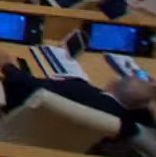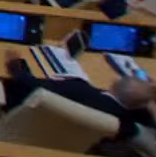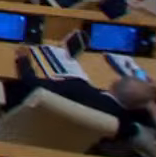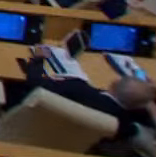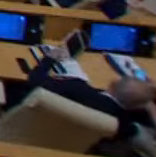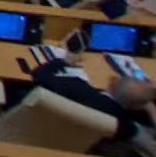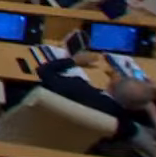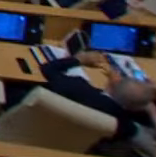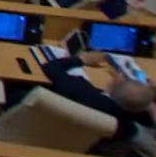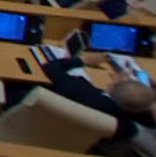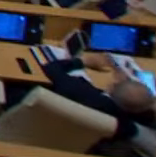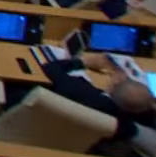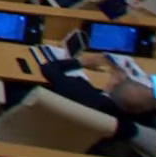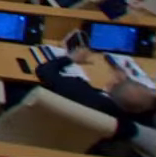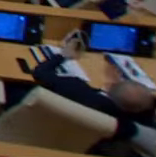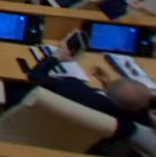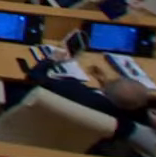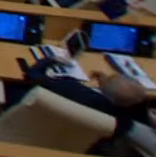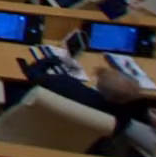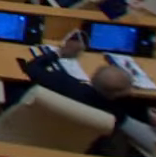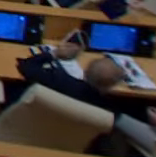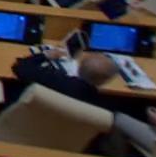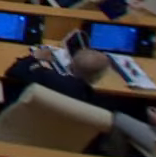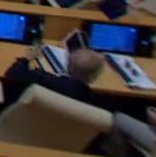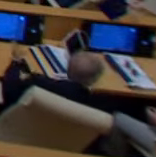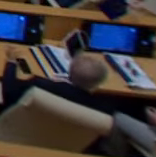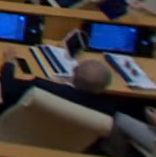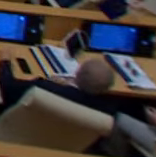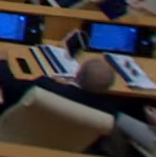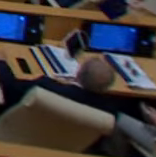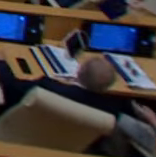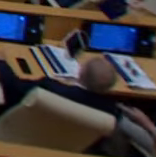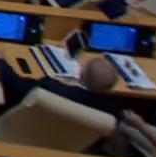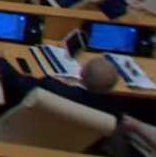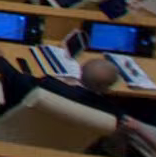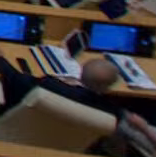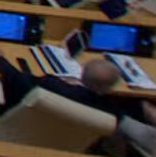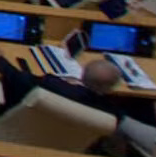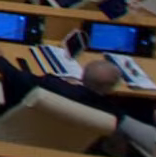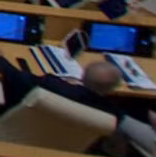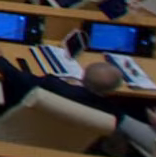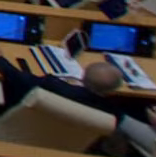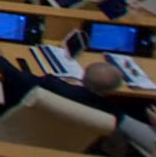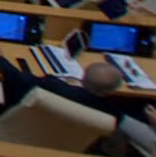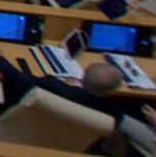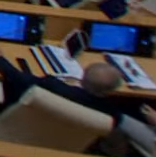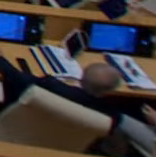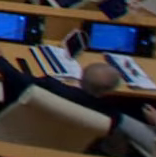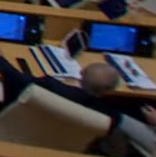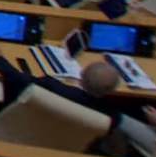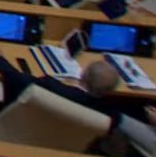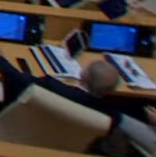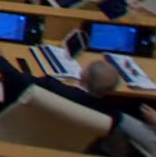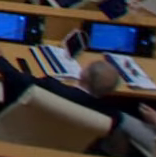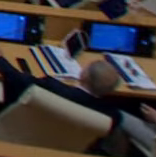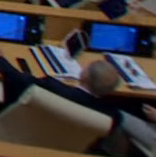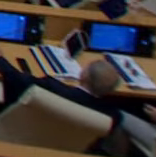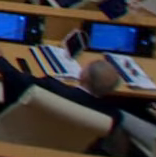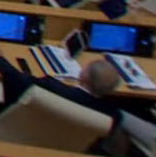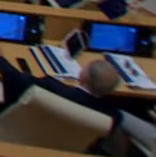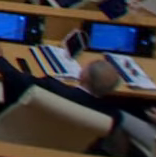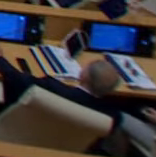კოლეგი ბოსტომა განახლებულია. თუმცა არ არის დარბაზში თხოვნა შემოვიდნენ. გვექნება ახლა რეგისტრაცია და კენჭის ხმები,